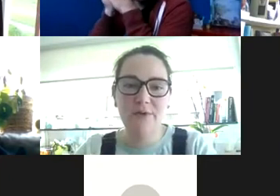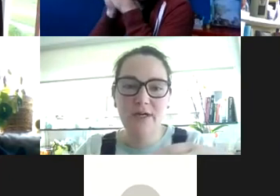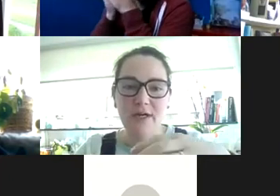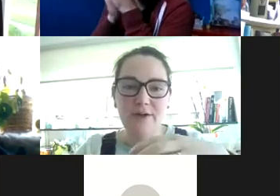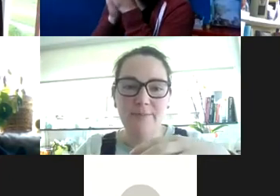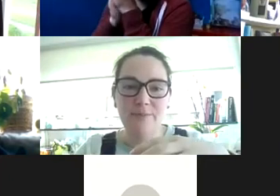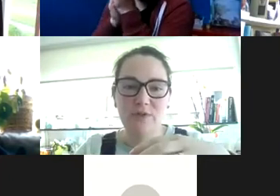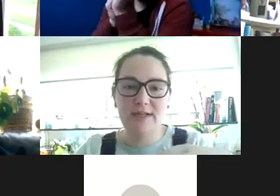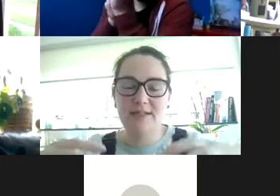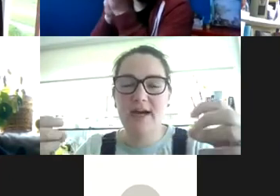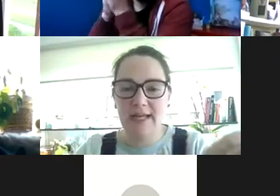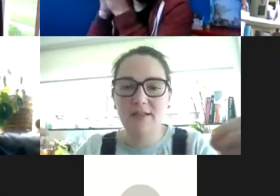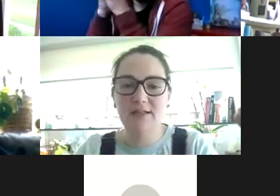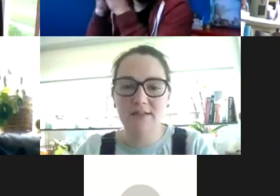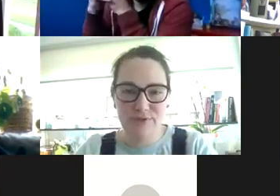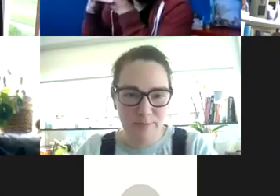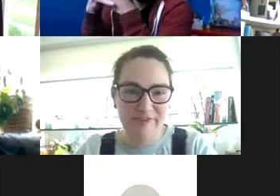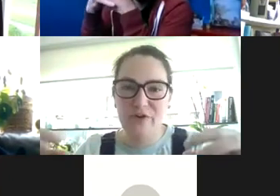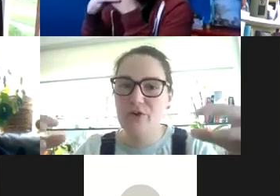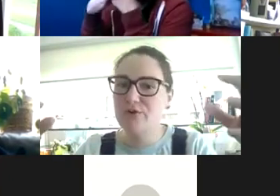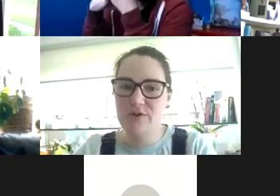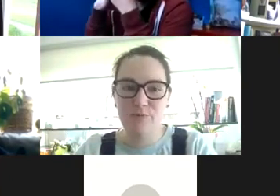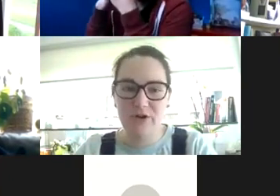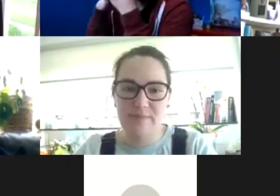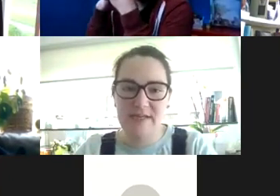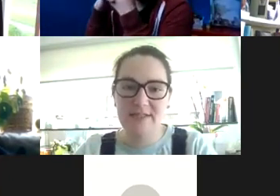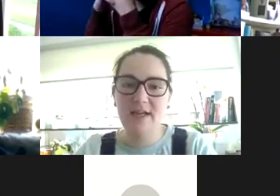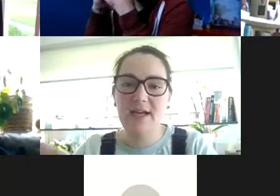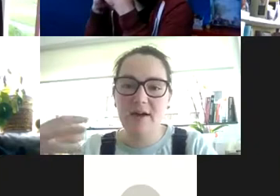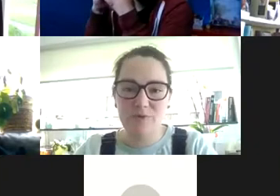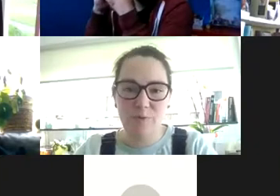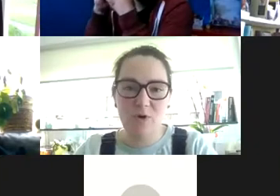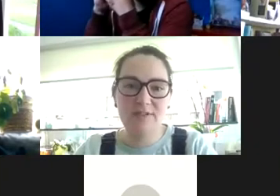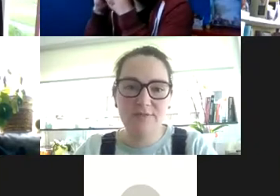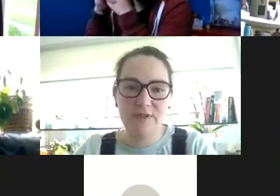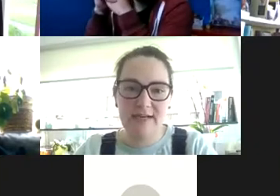regio... zodanig dat je elk je schepen van jeugd of zelfs je burgemeester